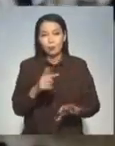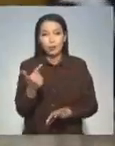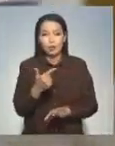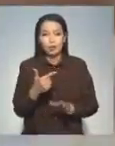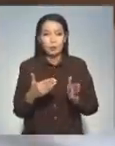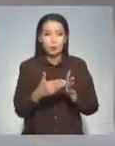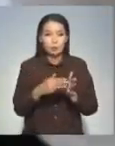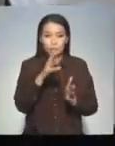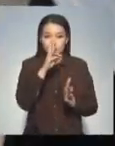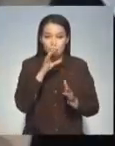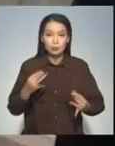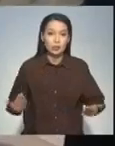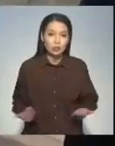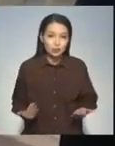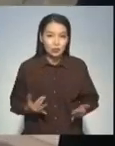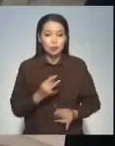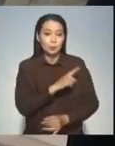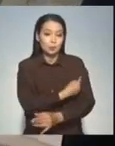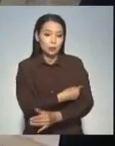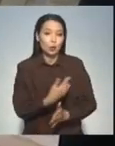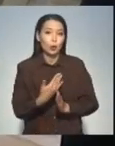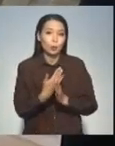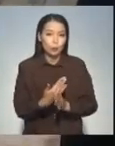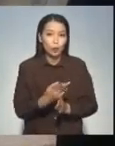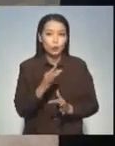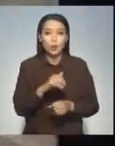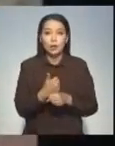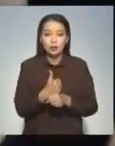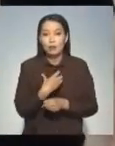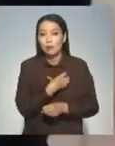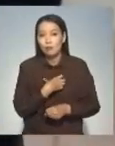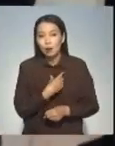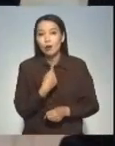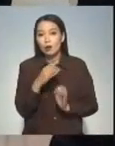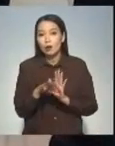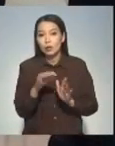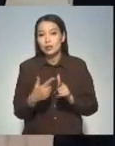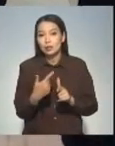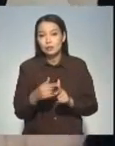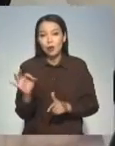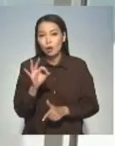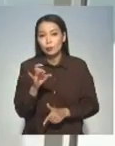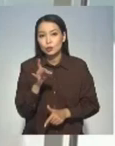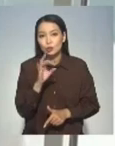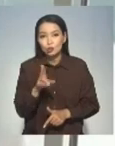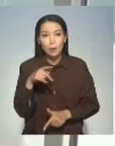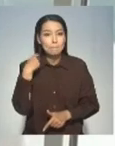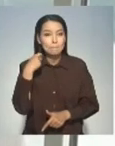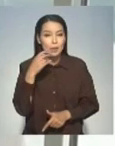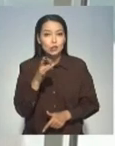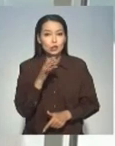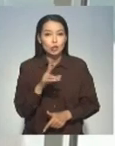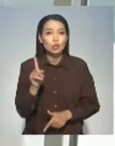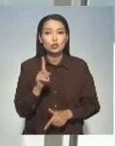гражданам минимальную зарплату жилье и медицинскую помощь Но главным достижением голосования называют обнуление сроков президентского